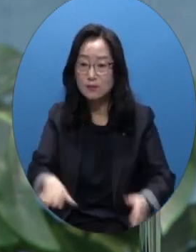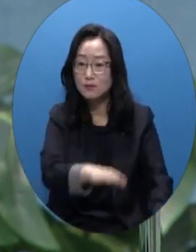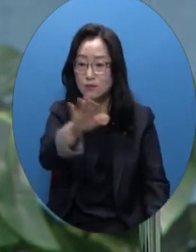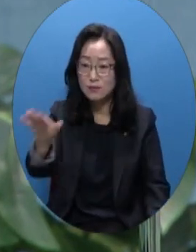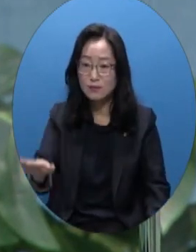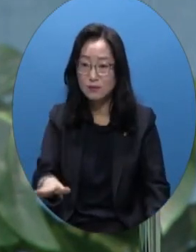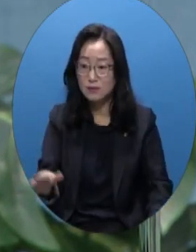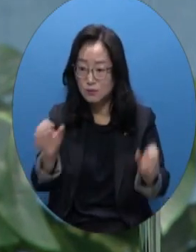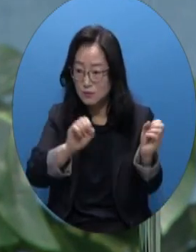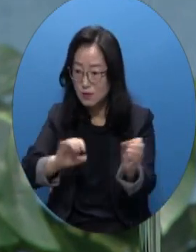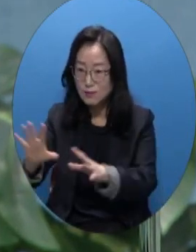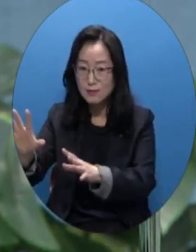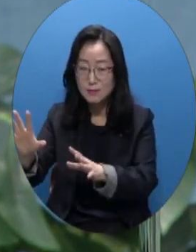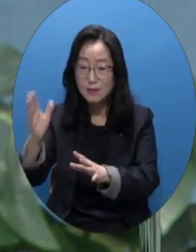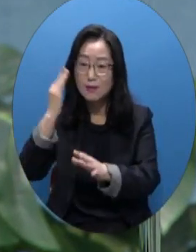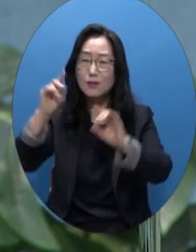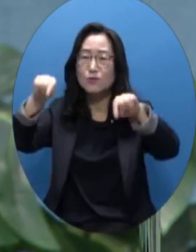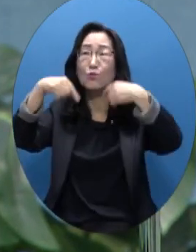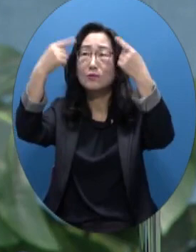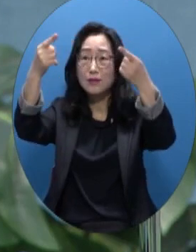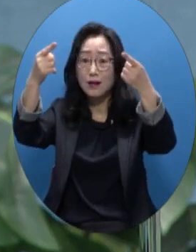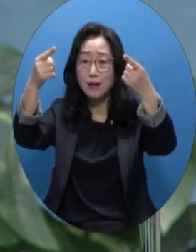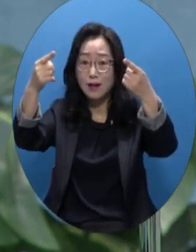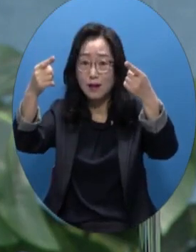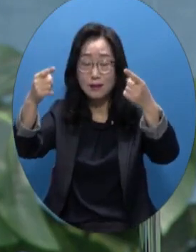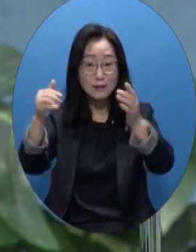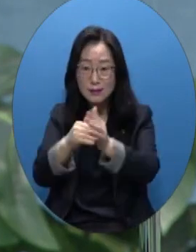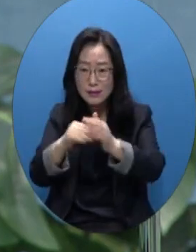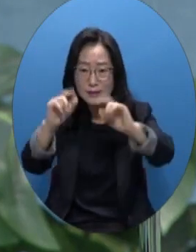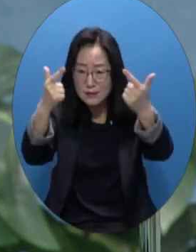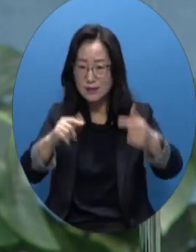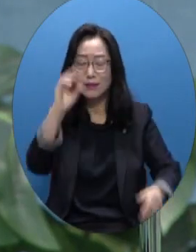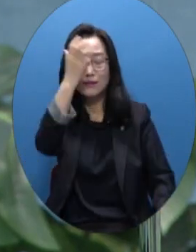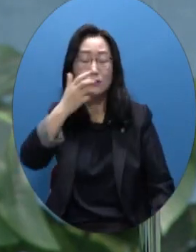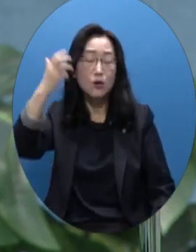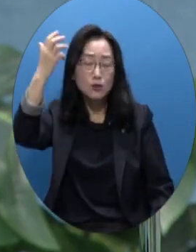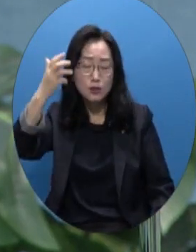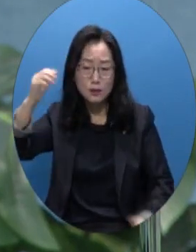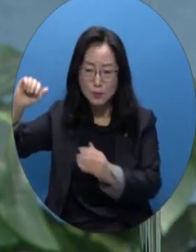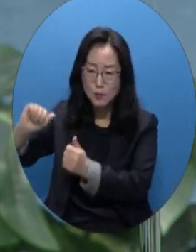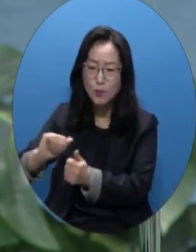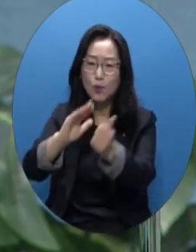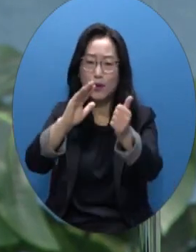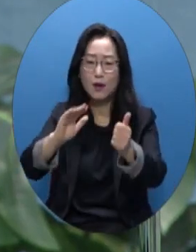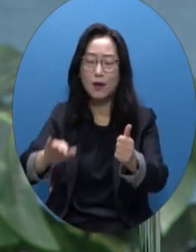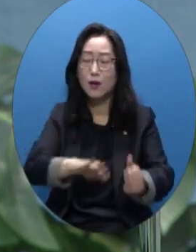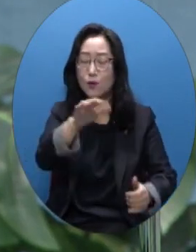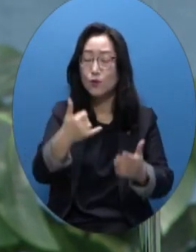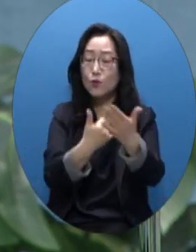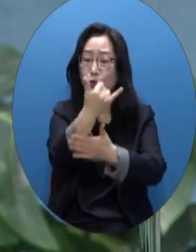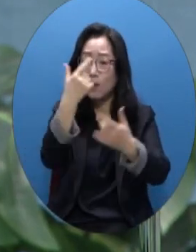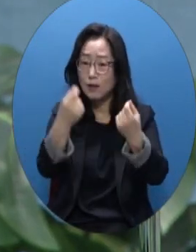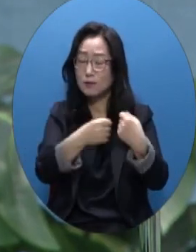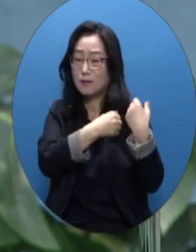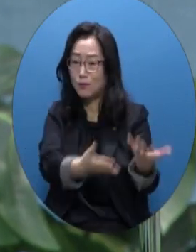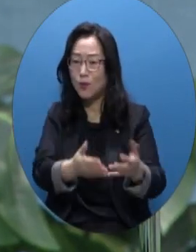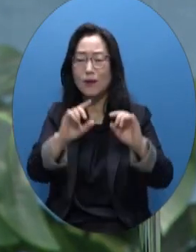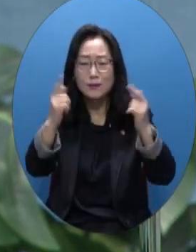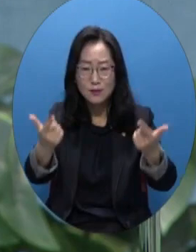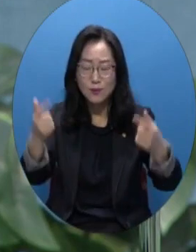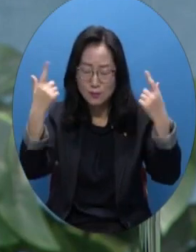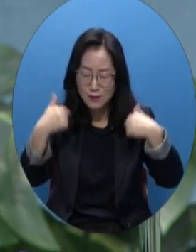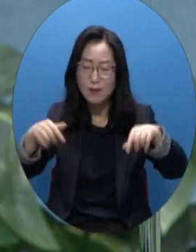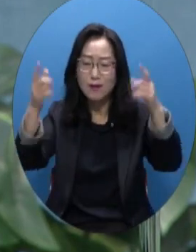버리시고 총기 올라가서 것이 아니라 보상성 요루 우리의 보내셔서 우리를 구하지 내 부르지 않아 하시고 날마다